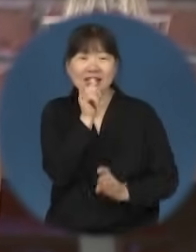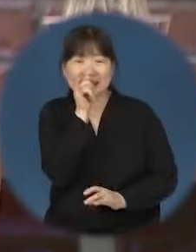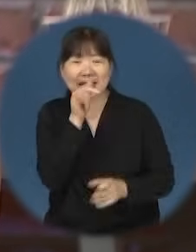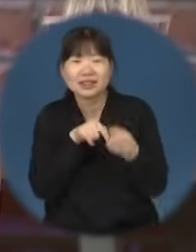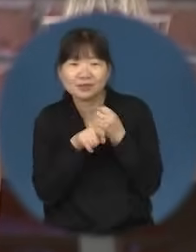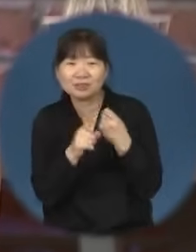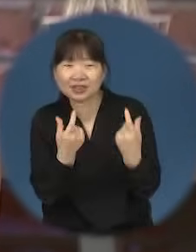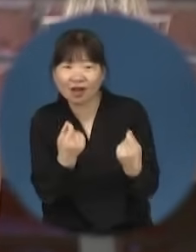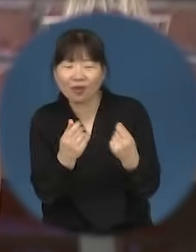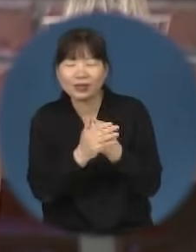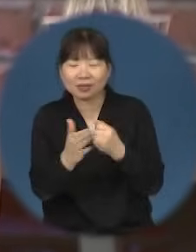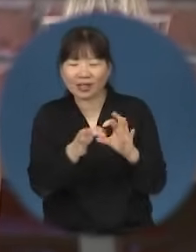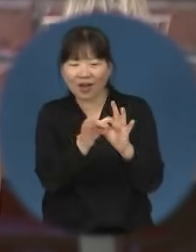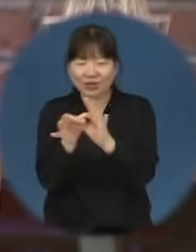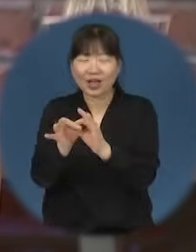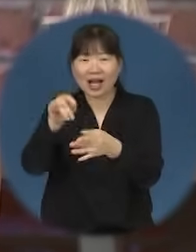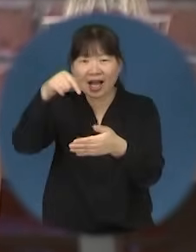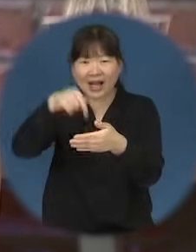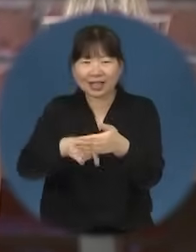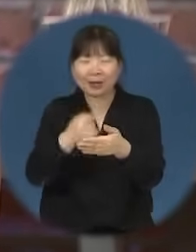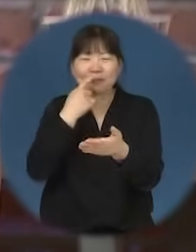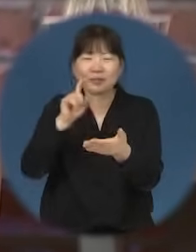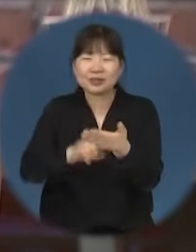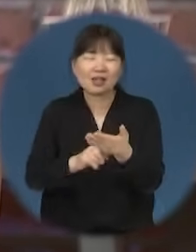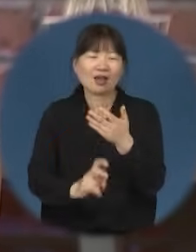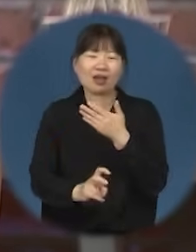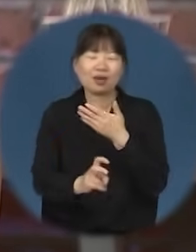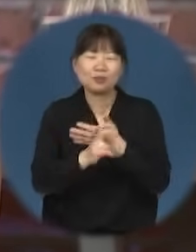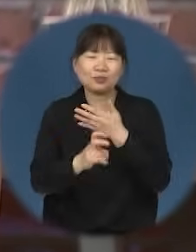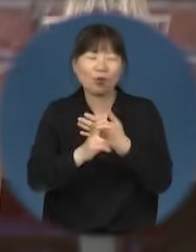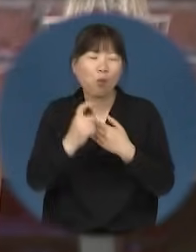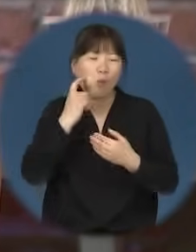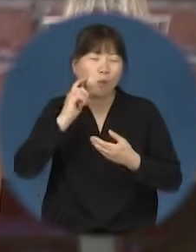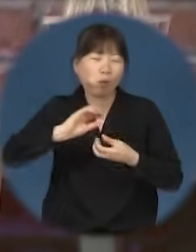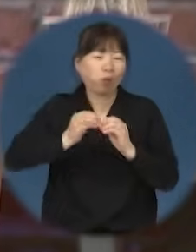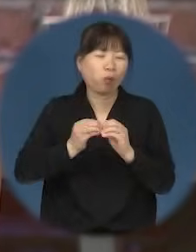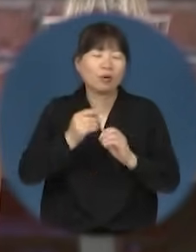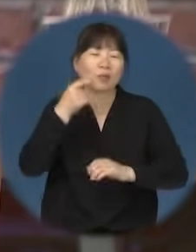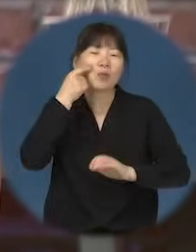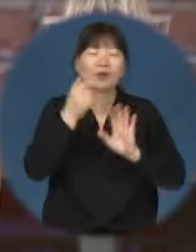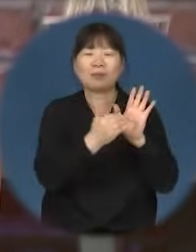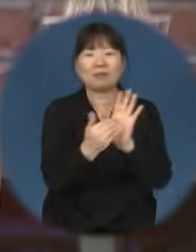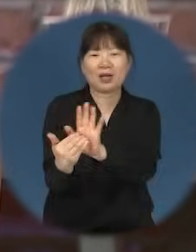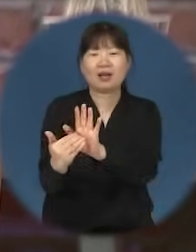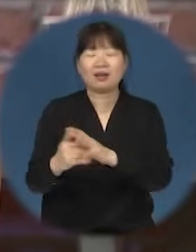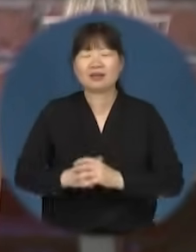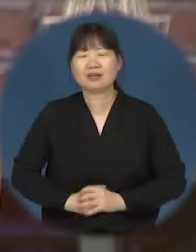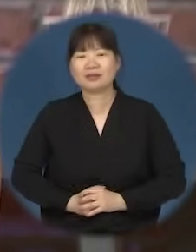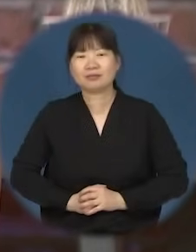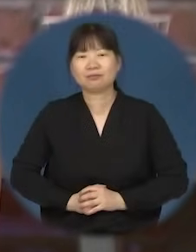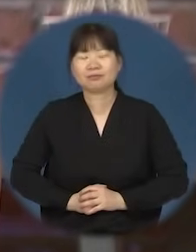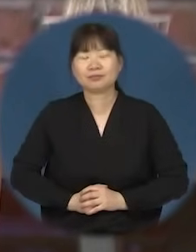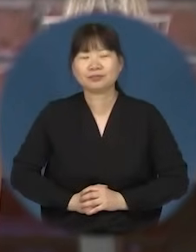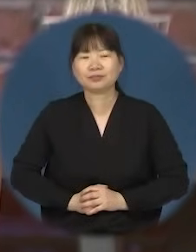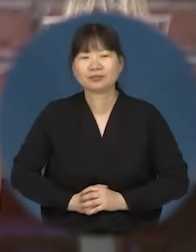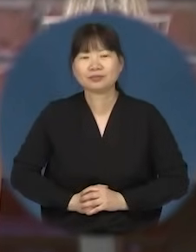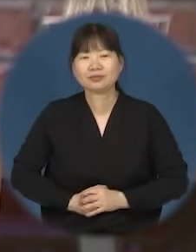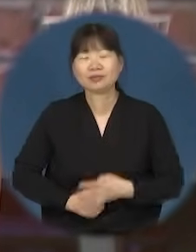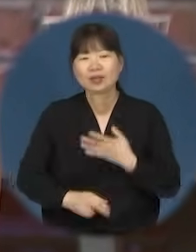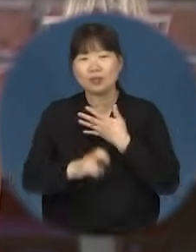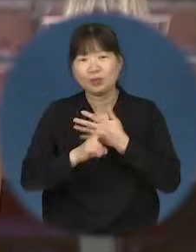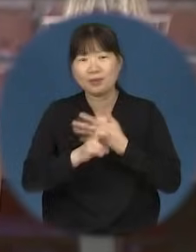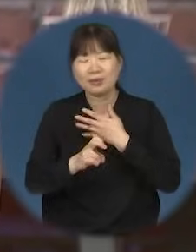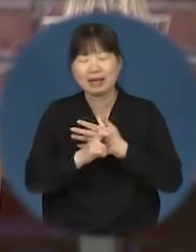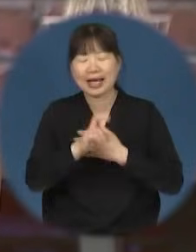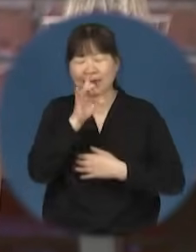그 연결상에서 블록을 쉽게 위변조하지 못하도록. 그렇죠. 예, 그래서 절대 위변조되면